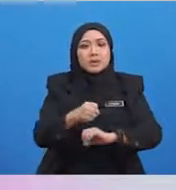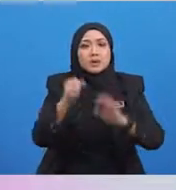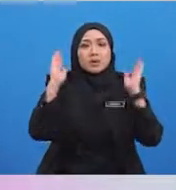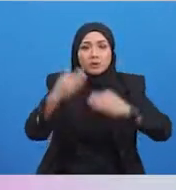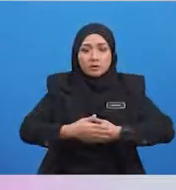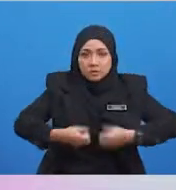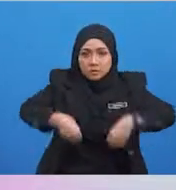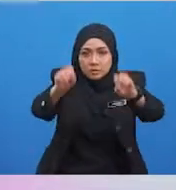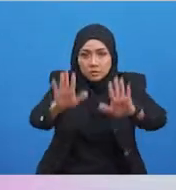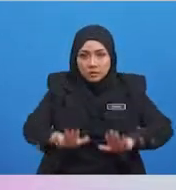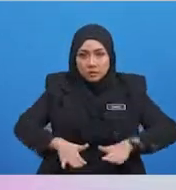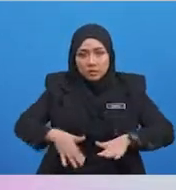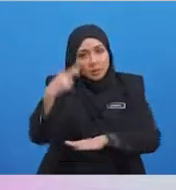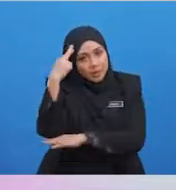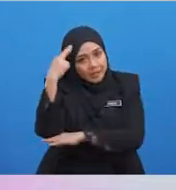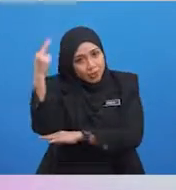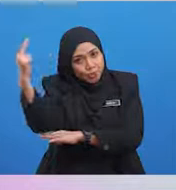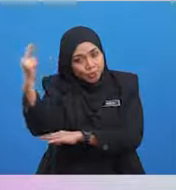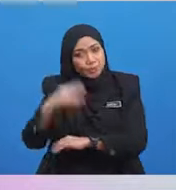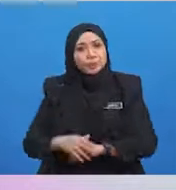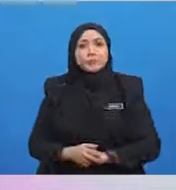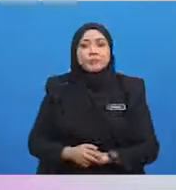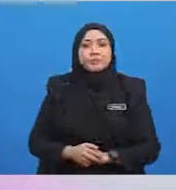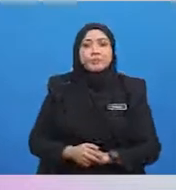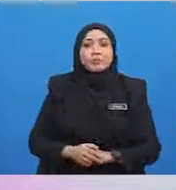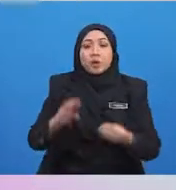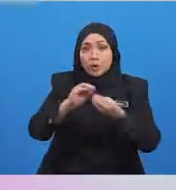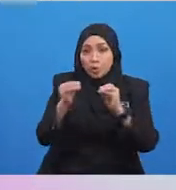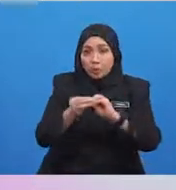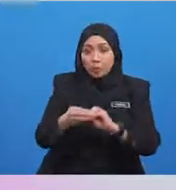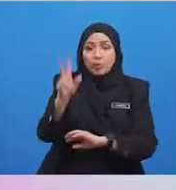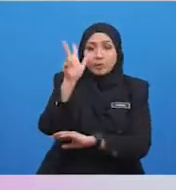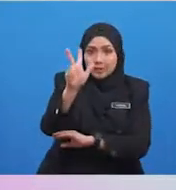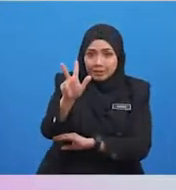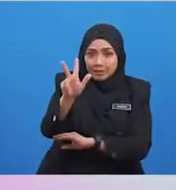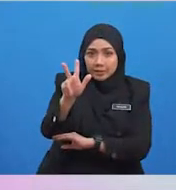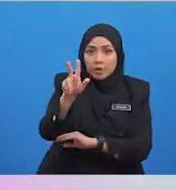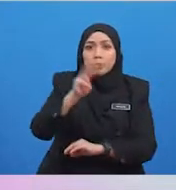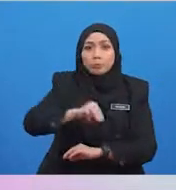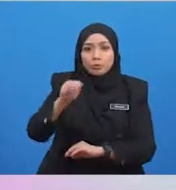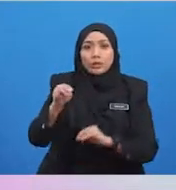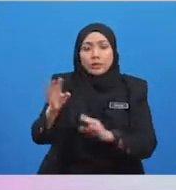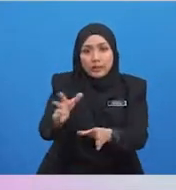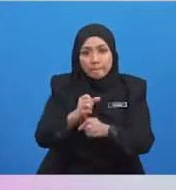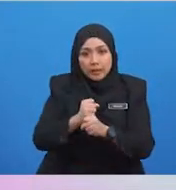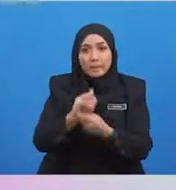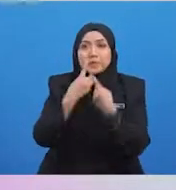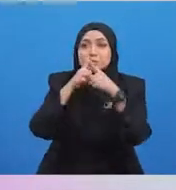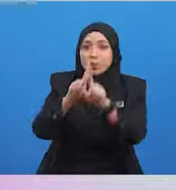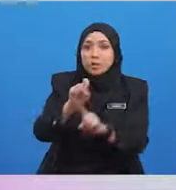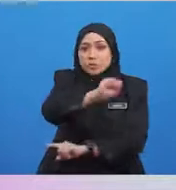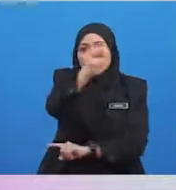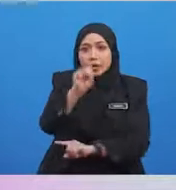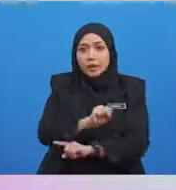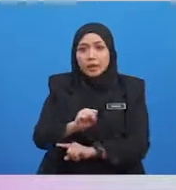rindu. Dan objektif yang terakhir, kamu dapat menjawab soalan